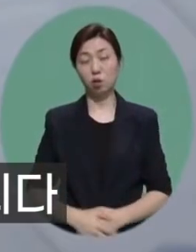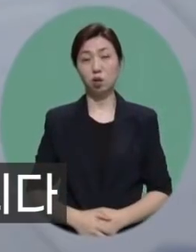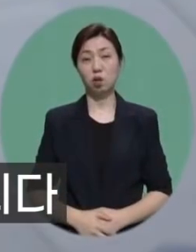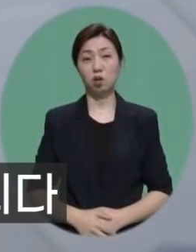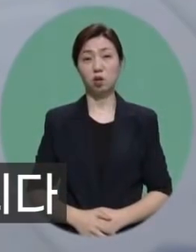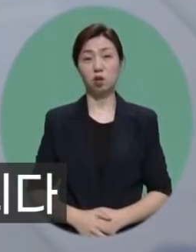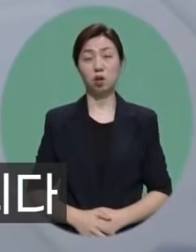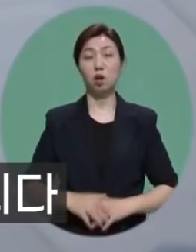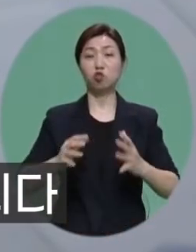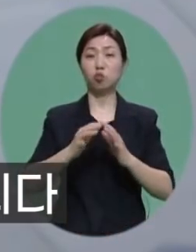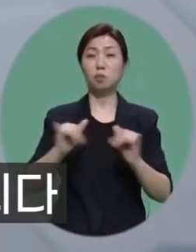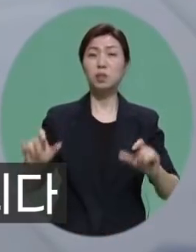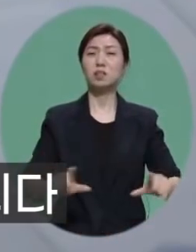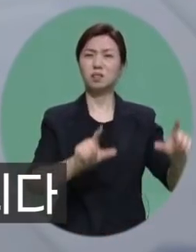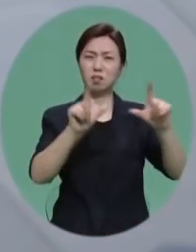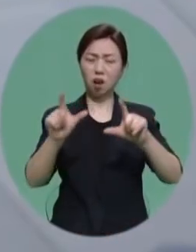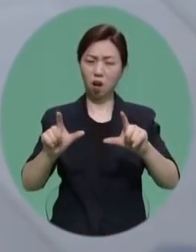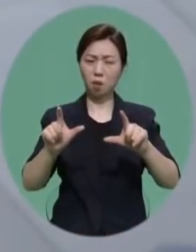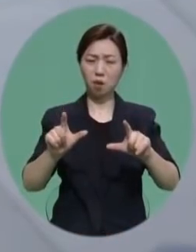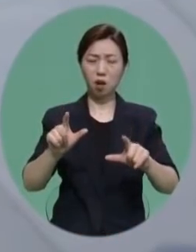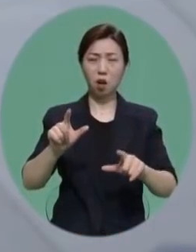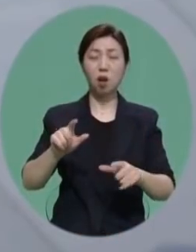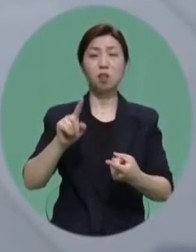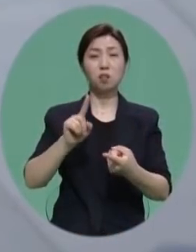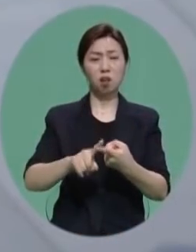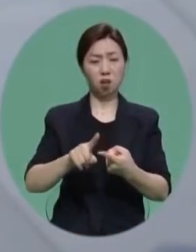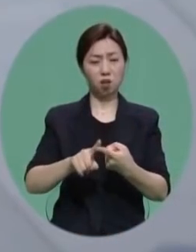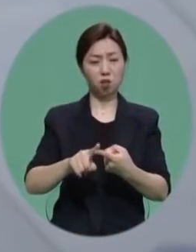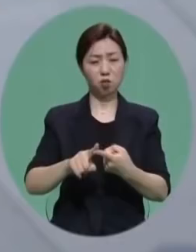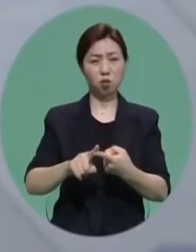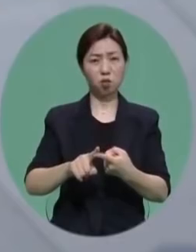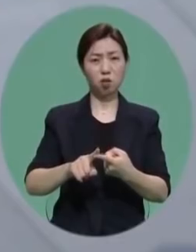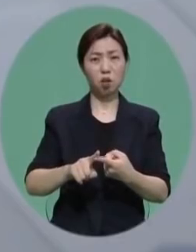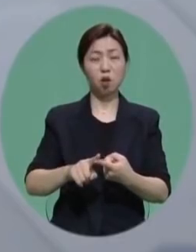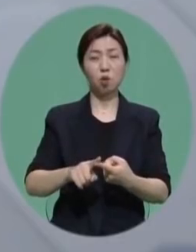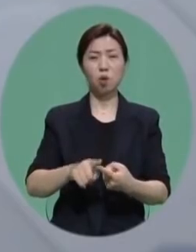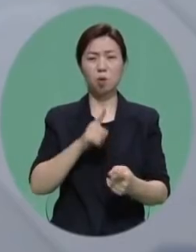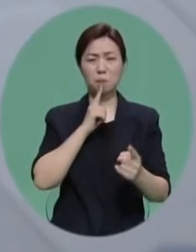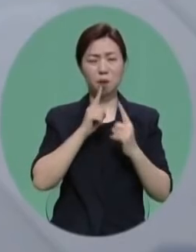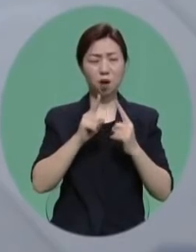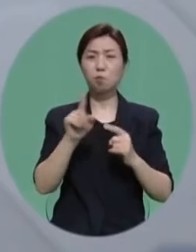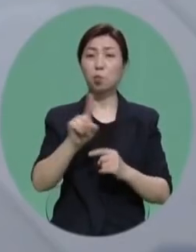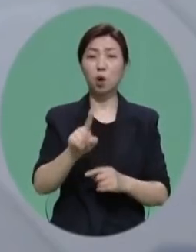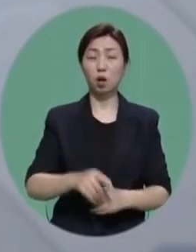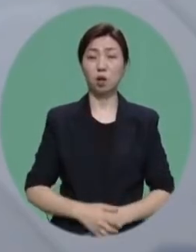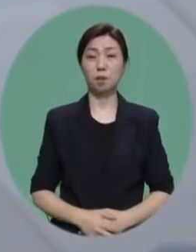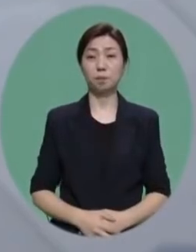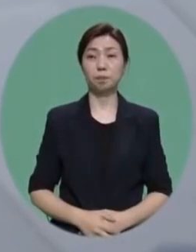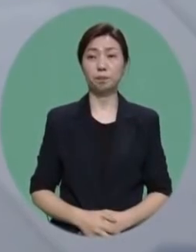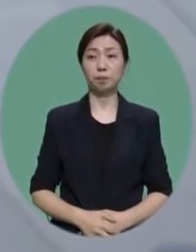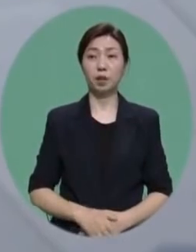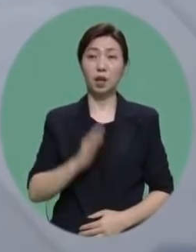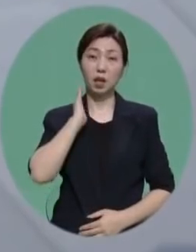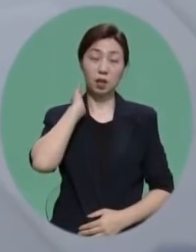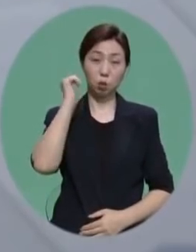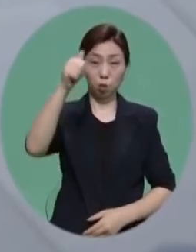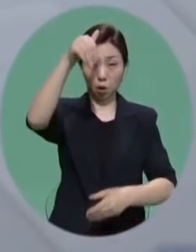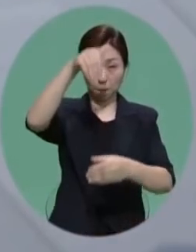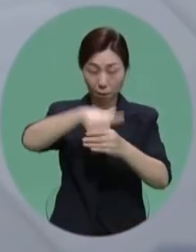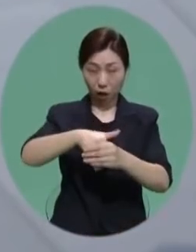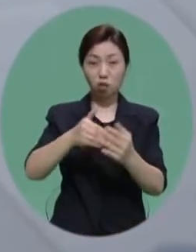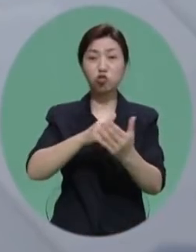놓고 계속 이러시는 거 이해가 안 됩니다. 제가 그래서 하나 제안 드리겠습니다. 이거 대통령 선거가 끝나더라도